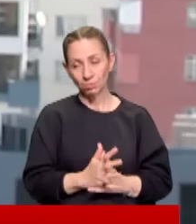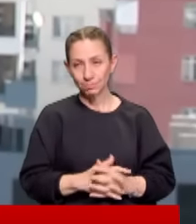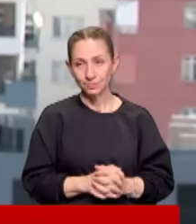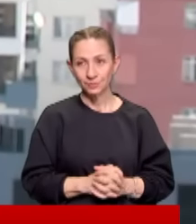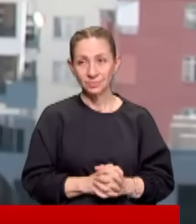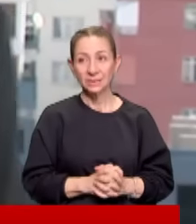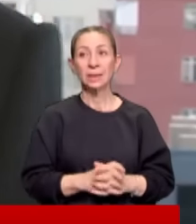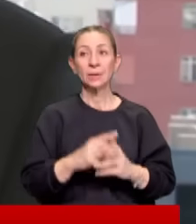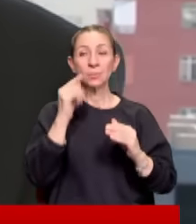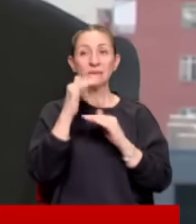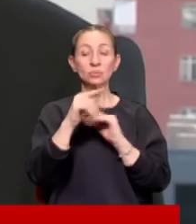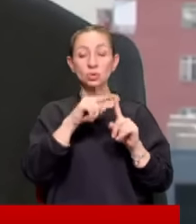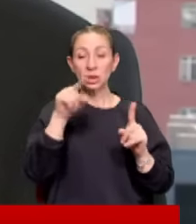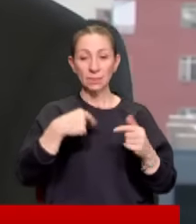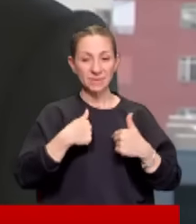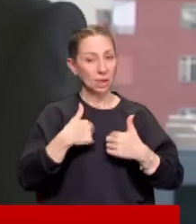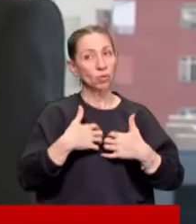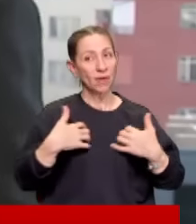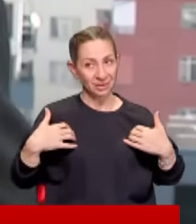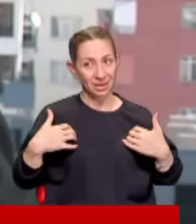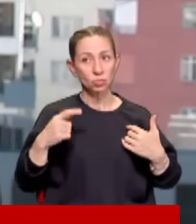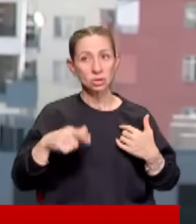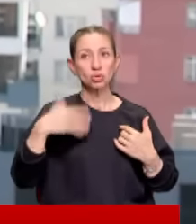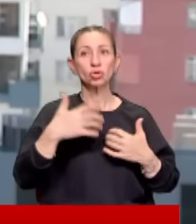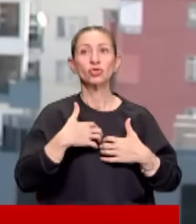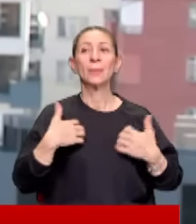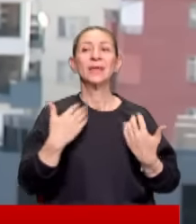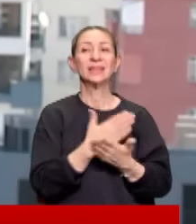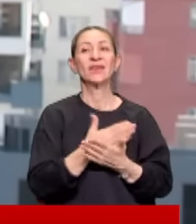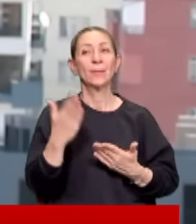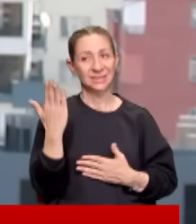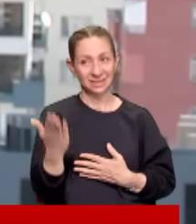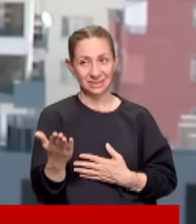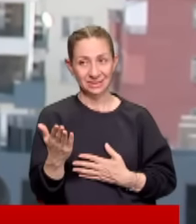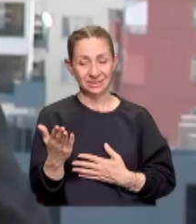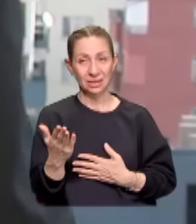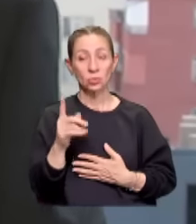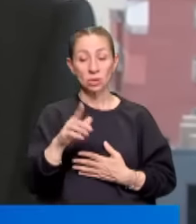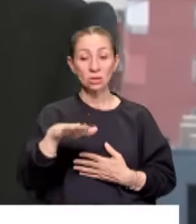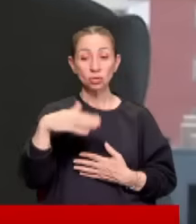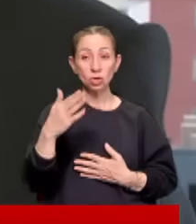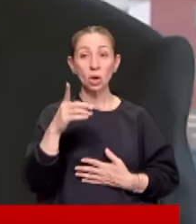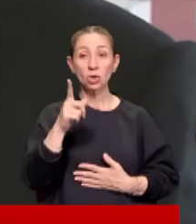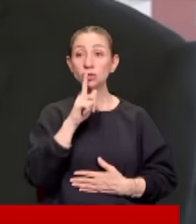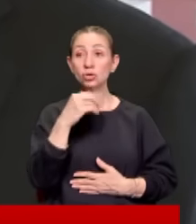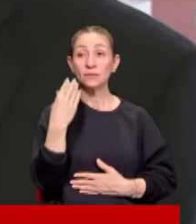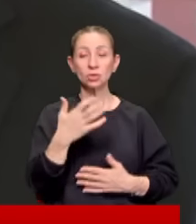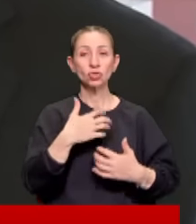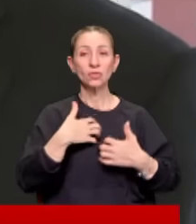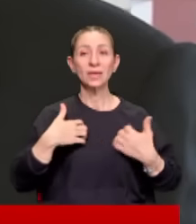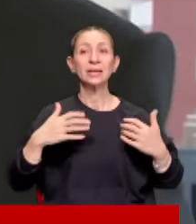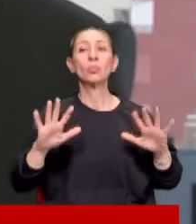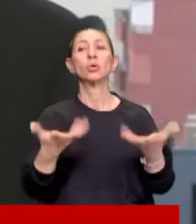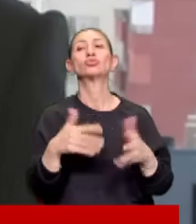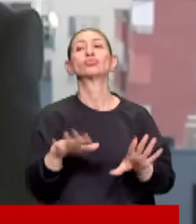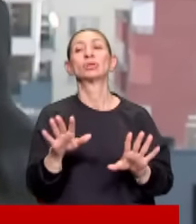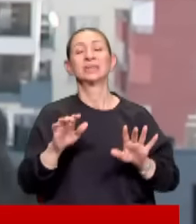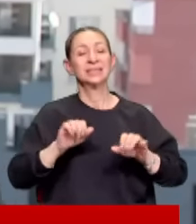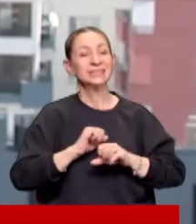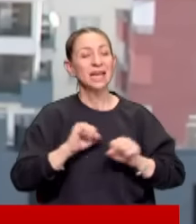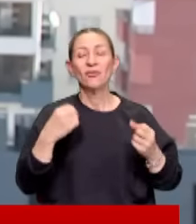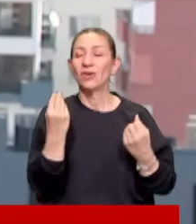istiyorum. Milletimiz bugüne kadar bize güvendi. Bundan sonra da güvenmeye devam etsin. Bundan sonra onlara söz veriyoruz. Güvenlerini boşa çıkaracak